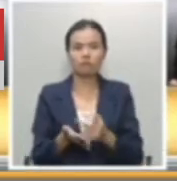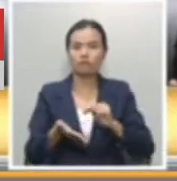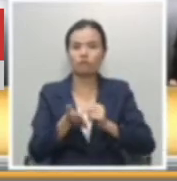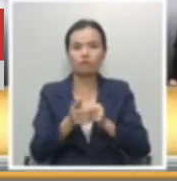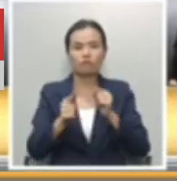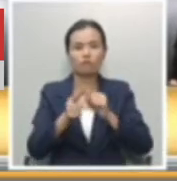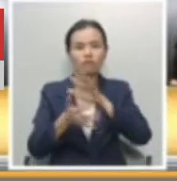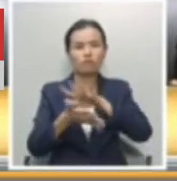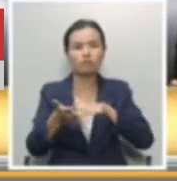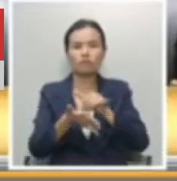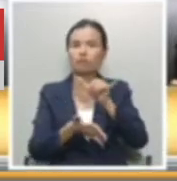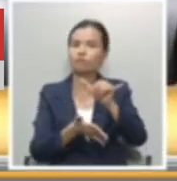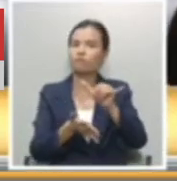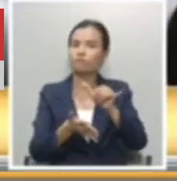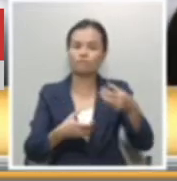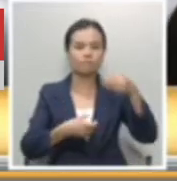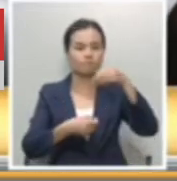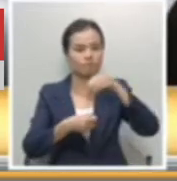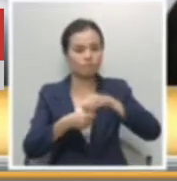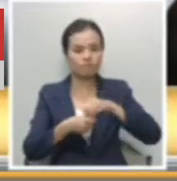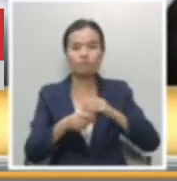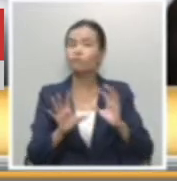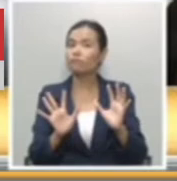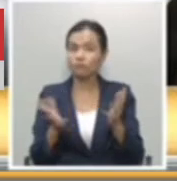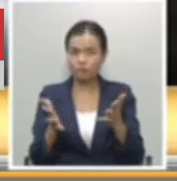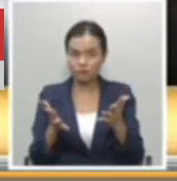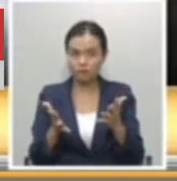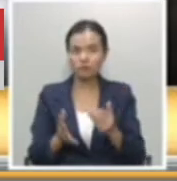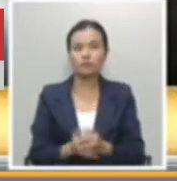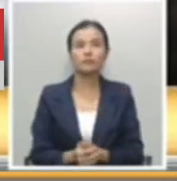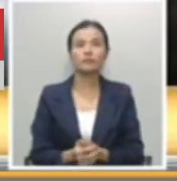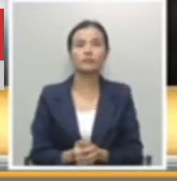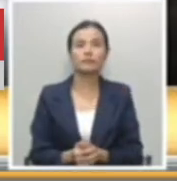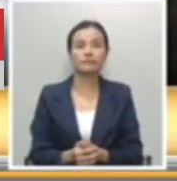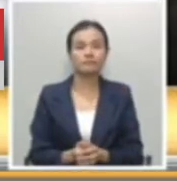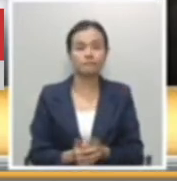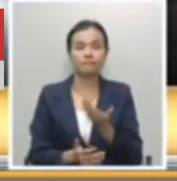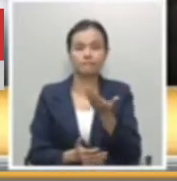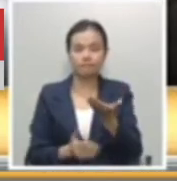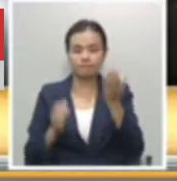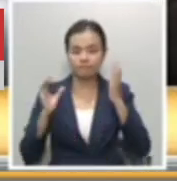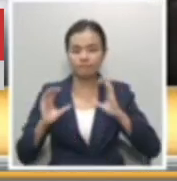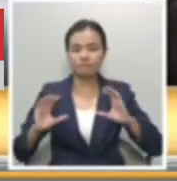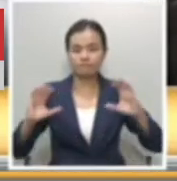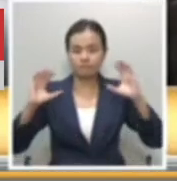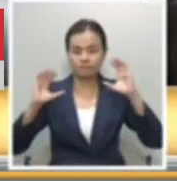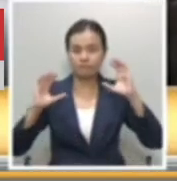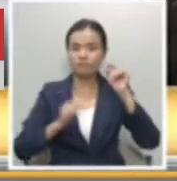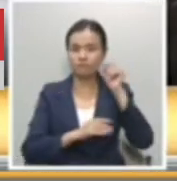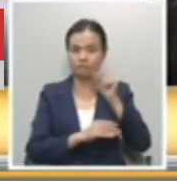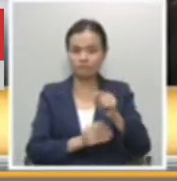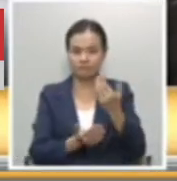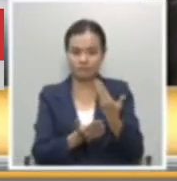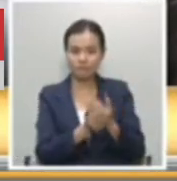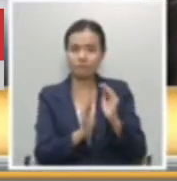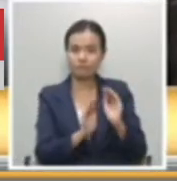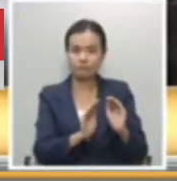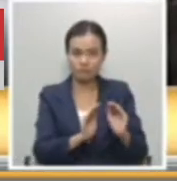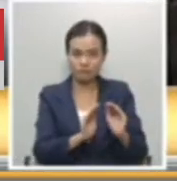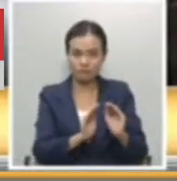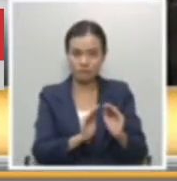ศาสตร์ครับท่านประธานครับเหตุที่รัฐบาลสั่งการให้เอาเงินสะสมขององค์กรท้